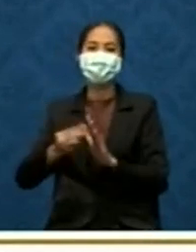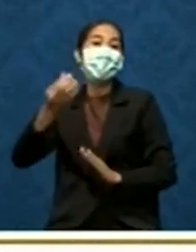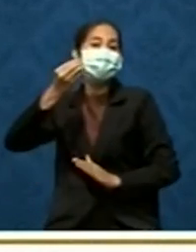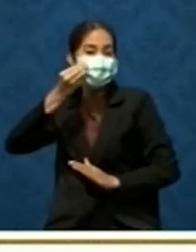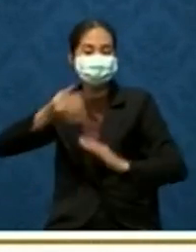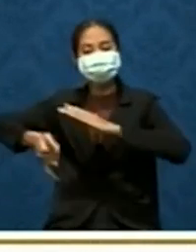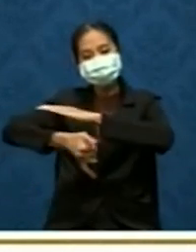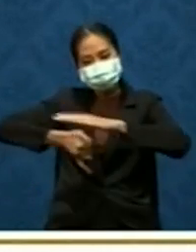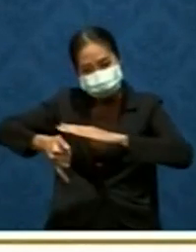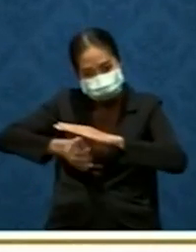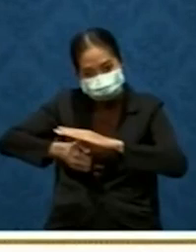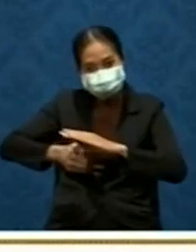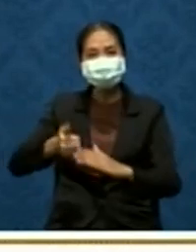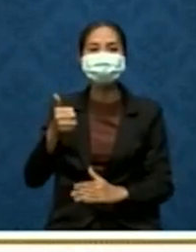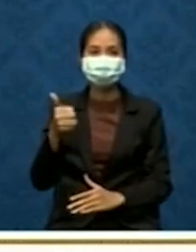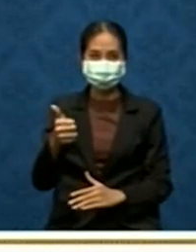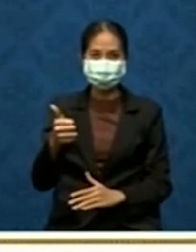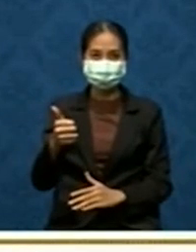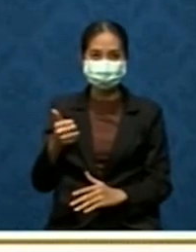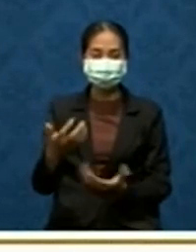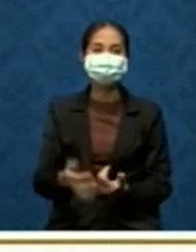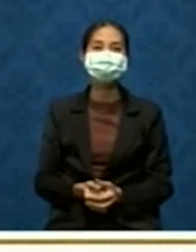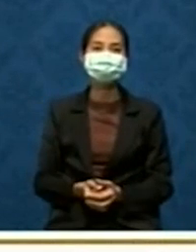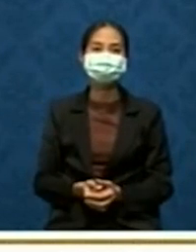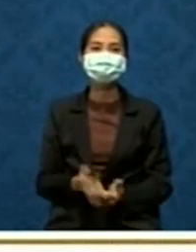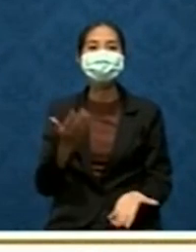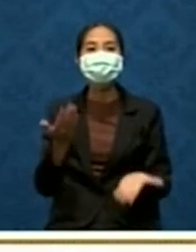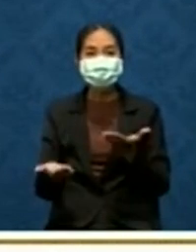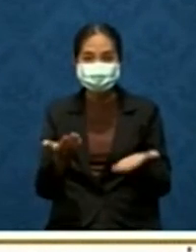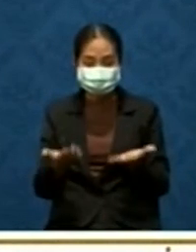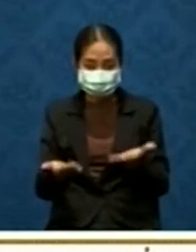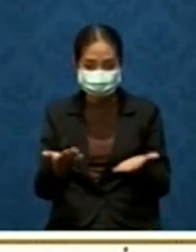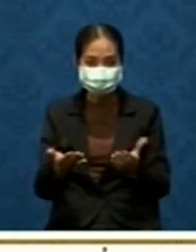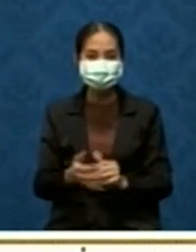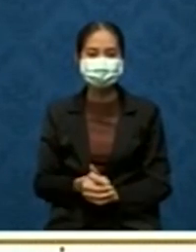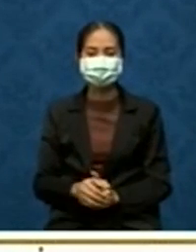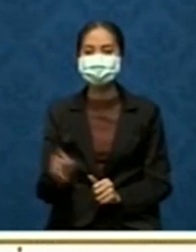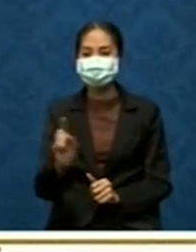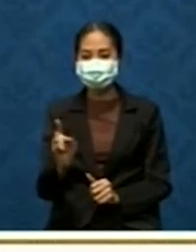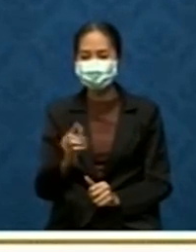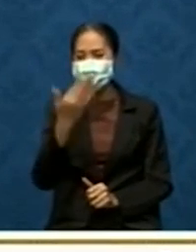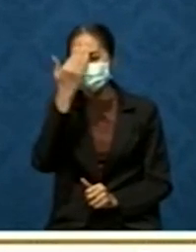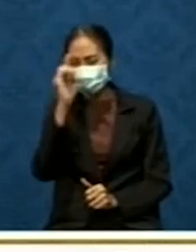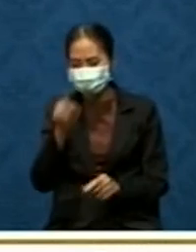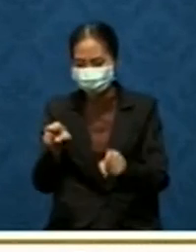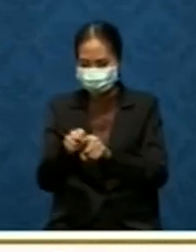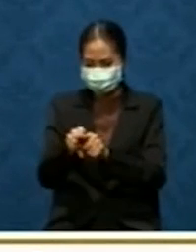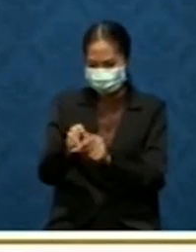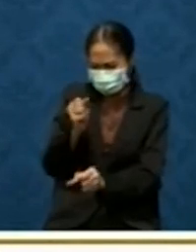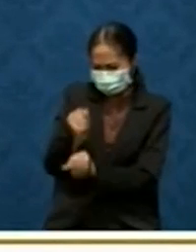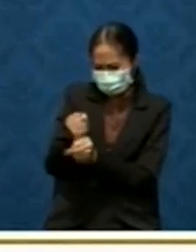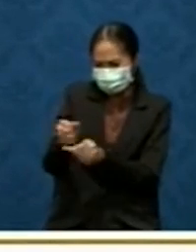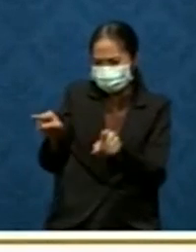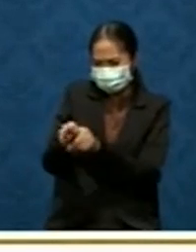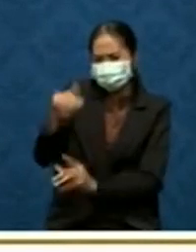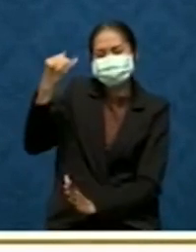หรือHouse Arrest เพื่อไม่เป็นการปฏิบัติต่อบุคคลดังกล่าวเสมือนเป็น